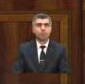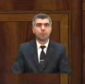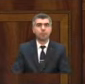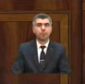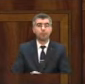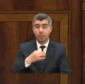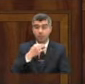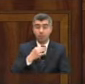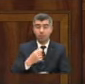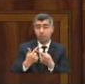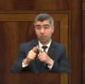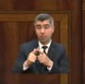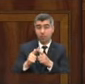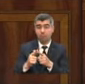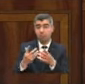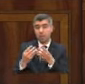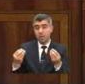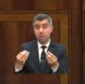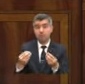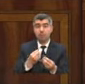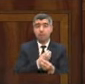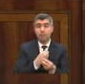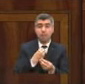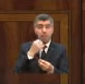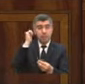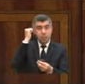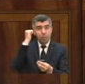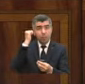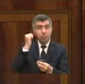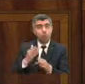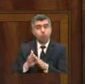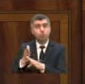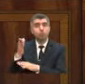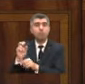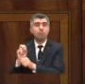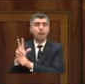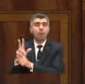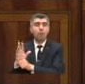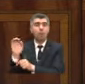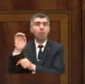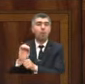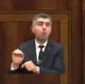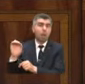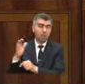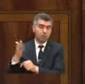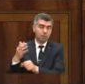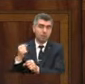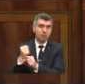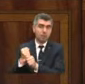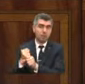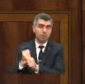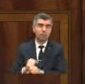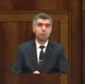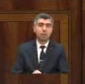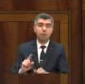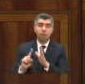أن نسبة كبيرة من الأطباء اللي تكونوا في المغرب كيشتغلوا في الخارج. هذا أول ورشة السيد رئيس الحكومة، وجاء في